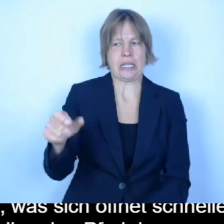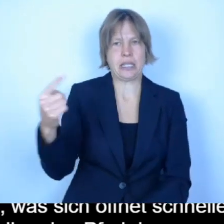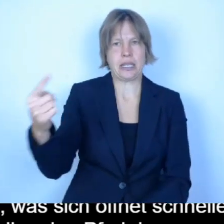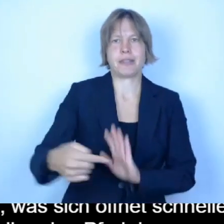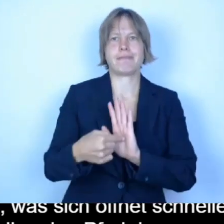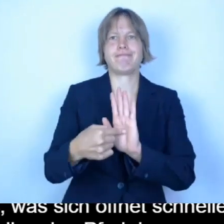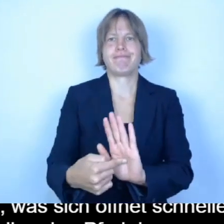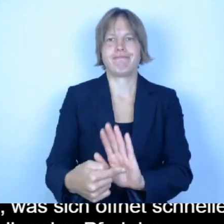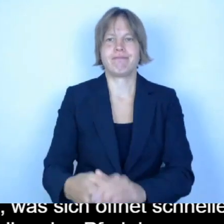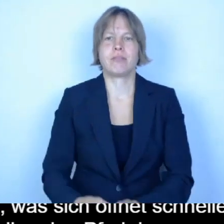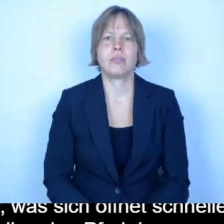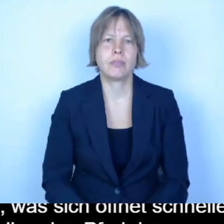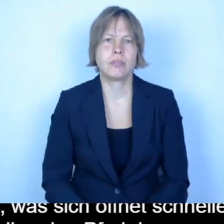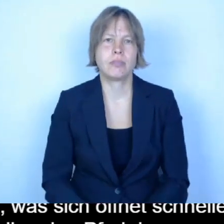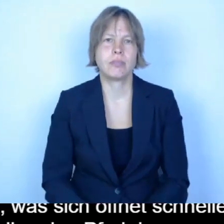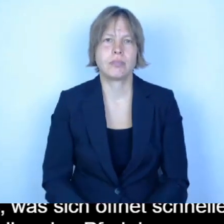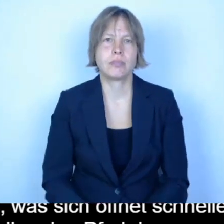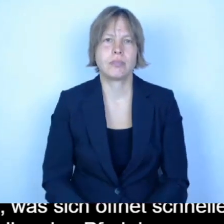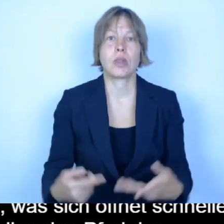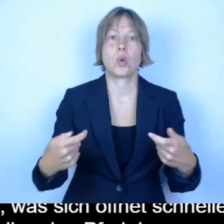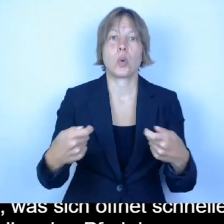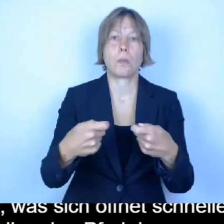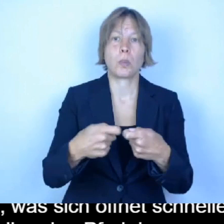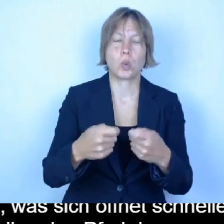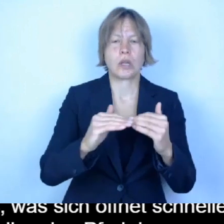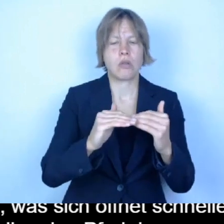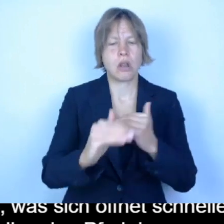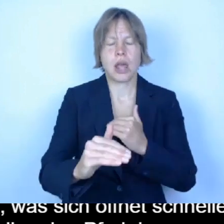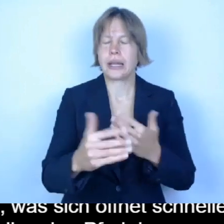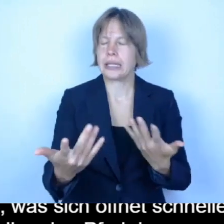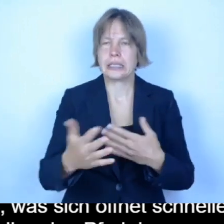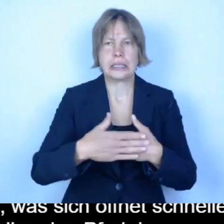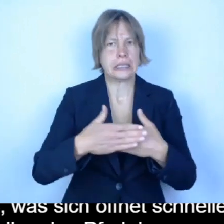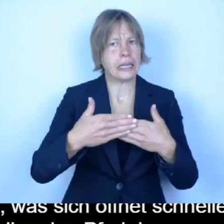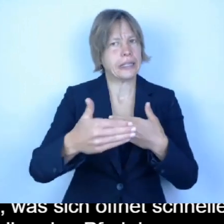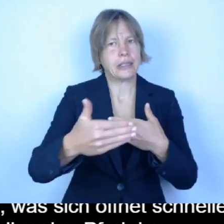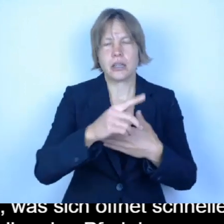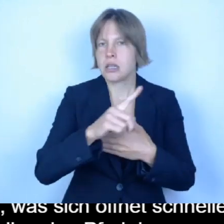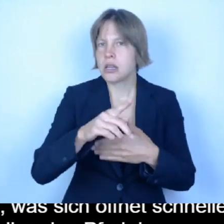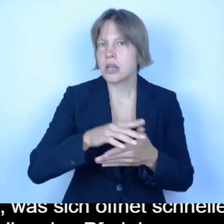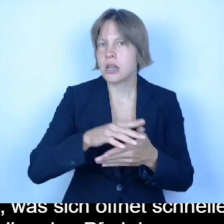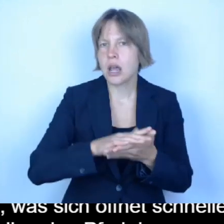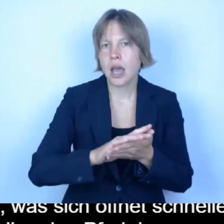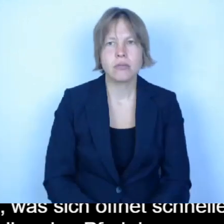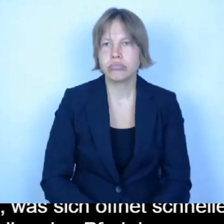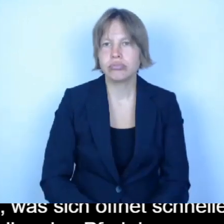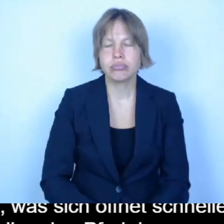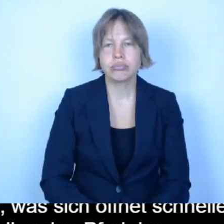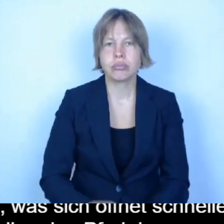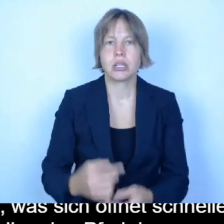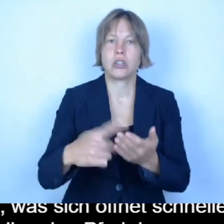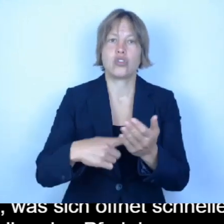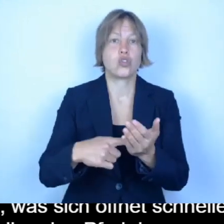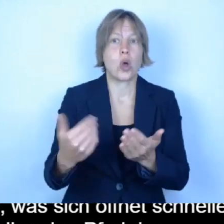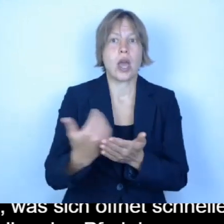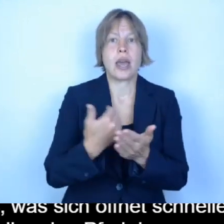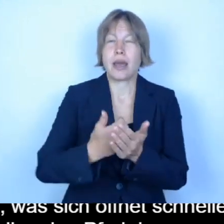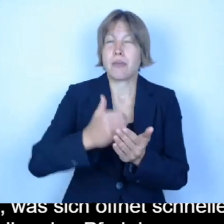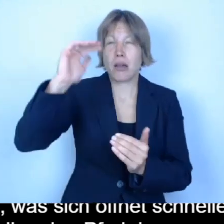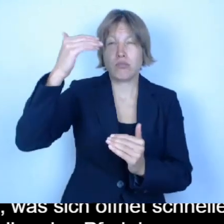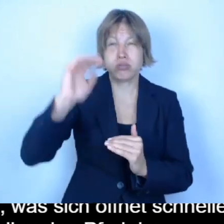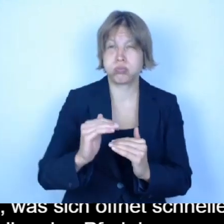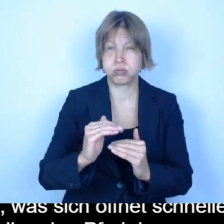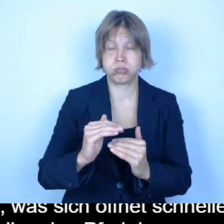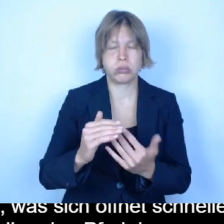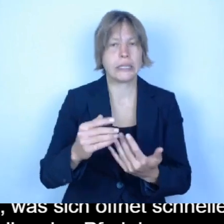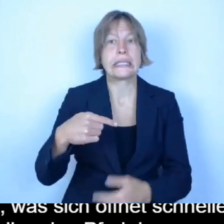nicht einfacher. Das sind substanzielle Rückgang der Steuernahmen. Und zwar nicht nur für dieses Jahr, sondern da wird auch geplant, wie